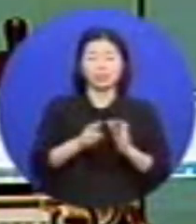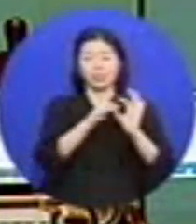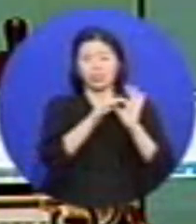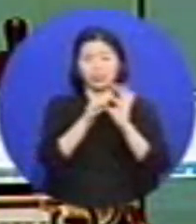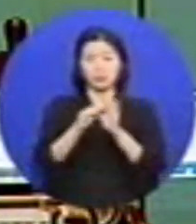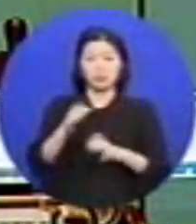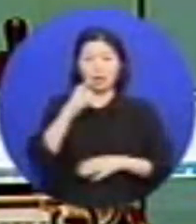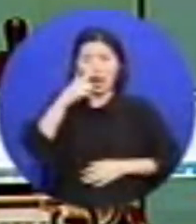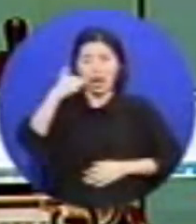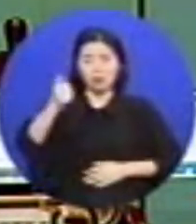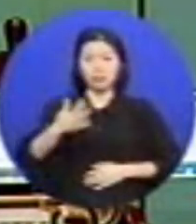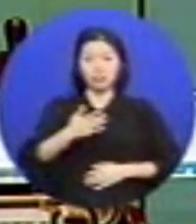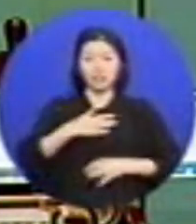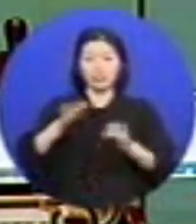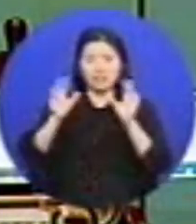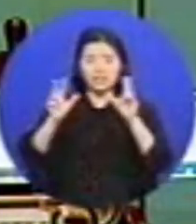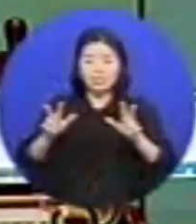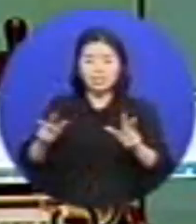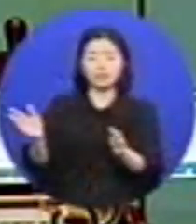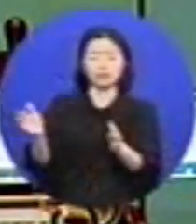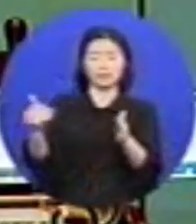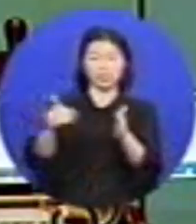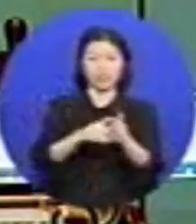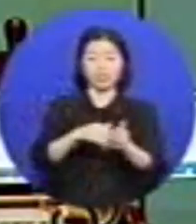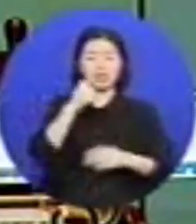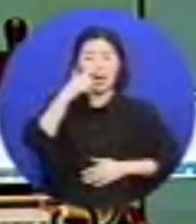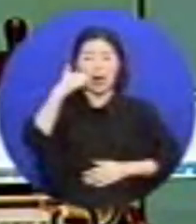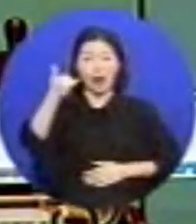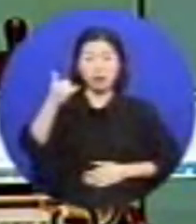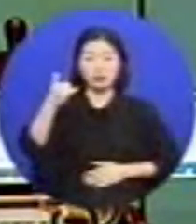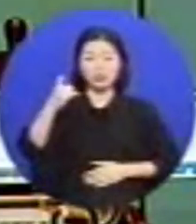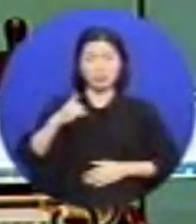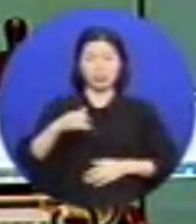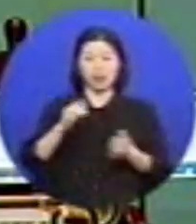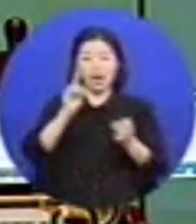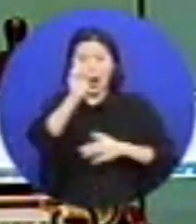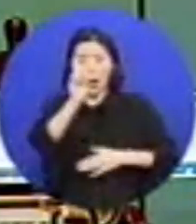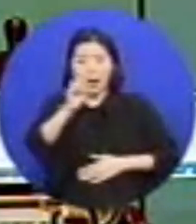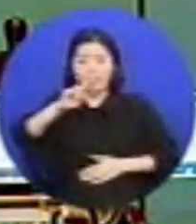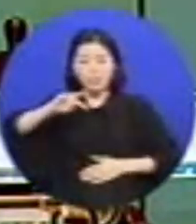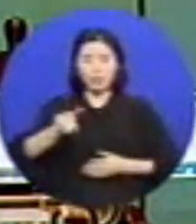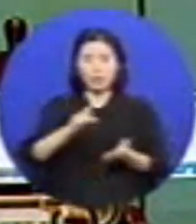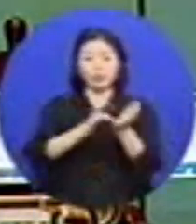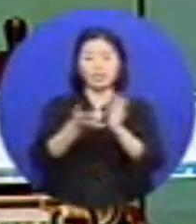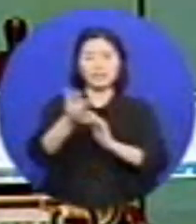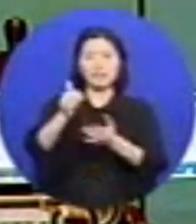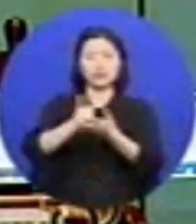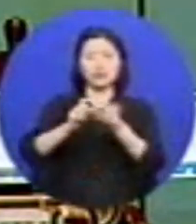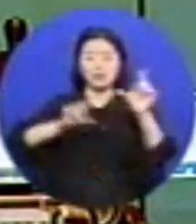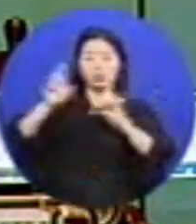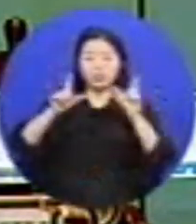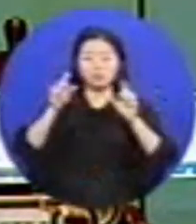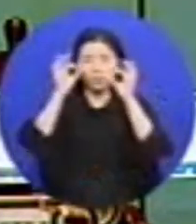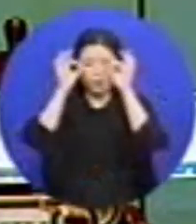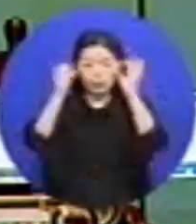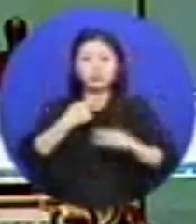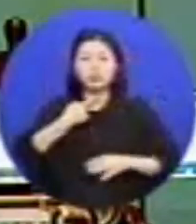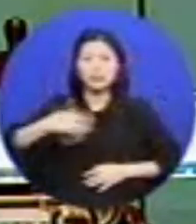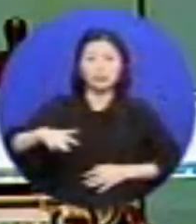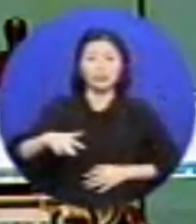아버지 나는 지금까지 아버지에게서 한 번도 예수님의 모습을 본 적이 없어요.